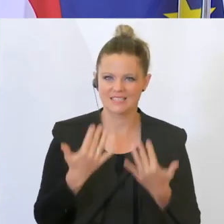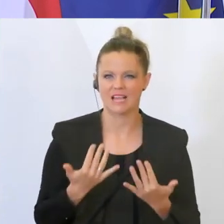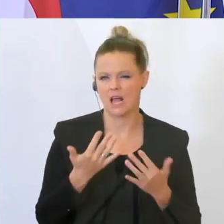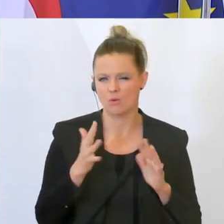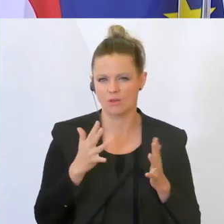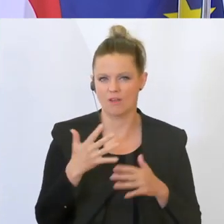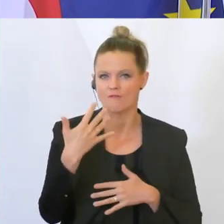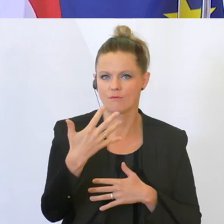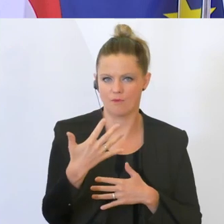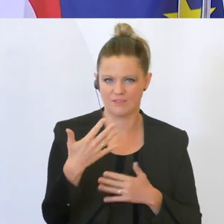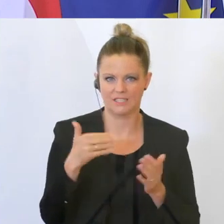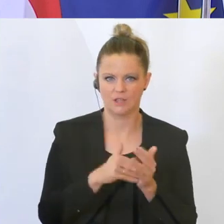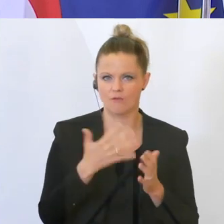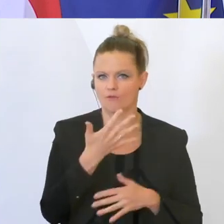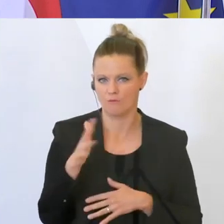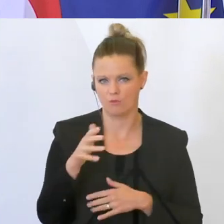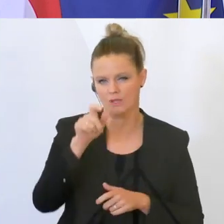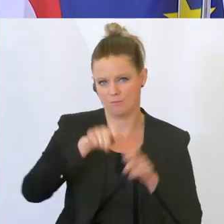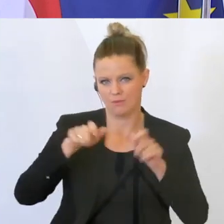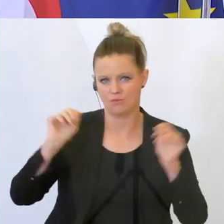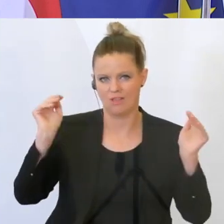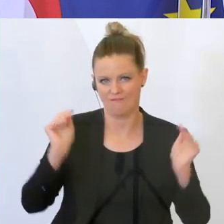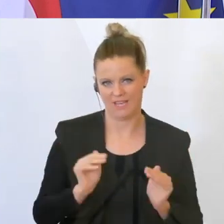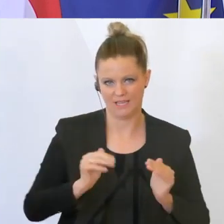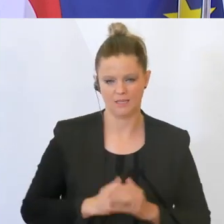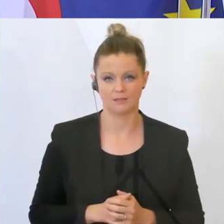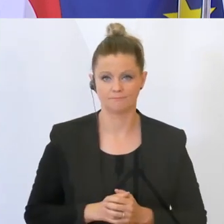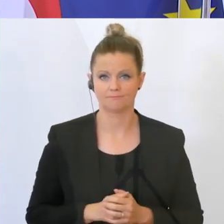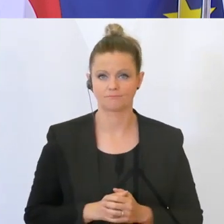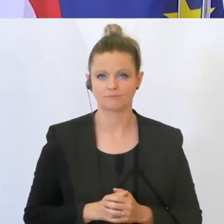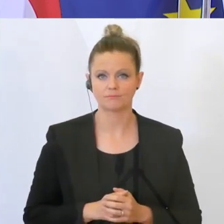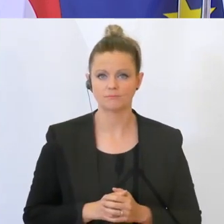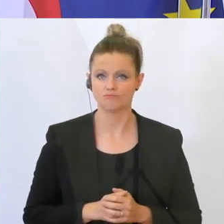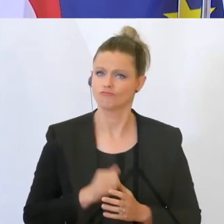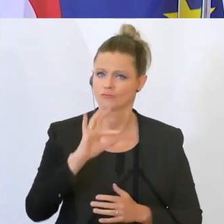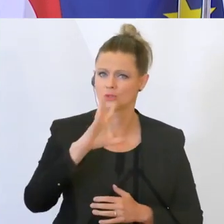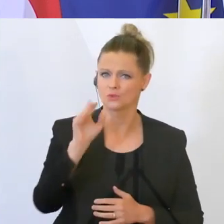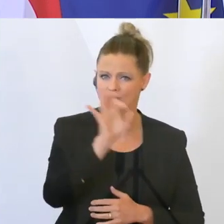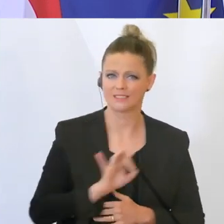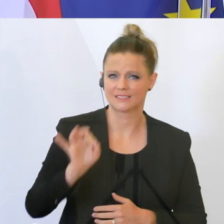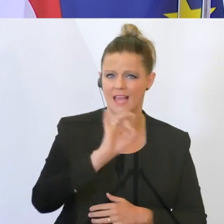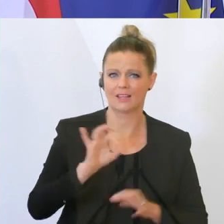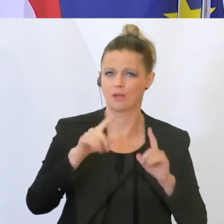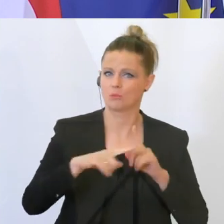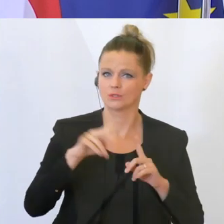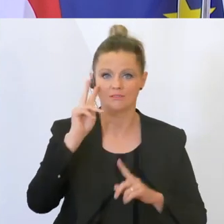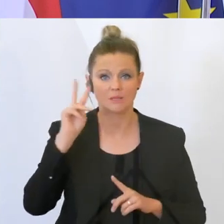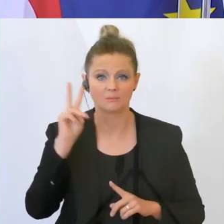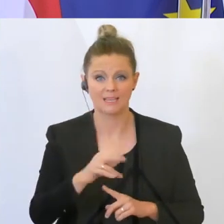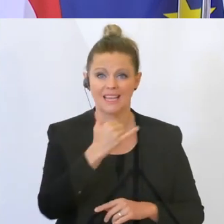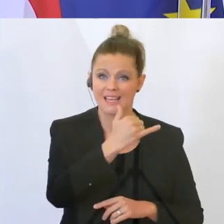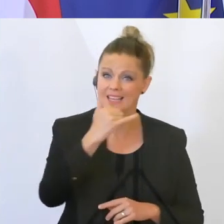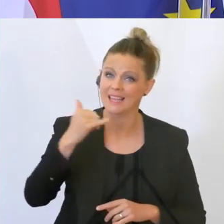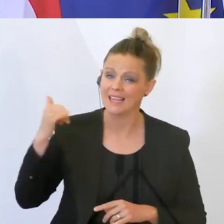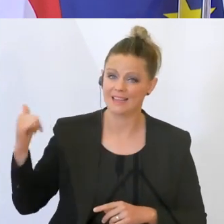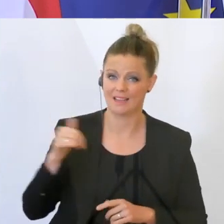rund 55.500 Personen gesunken. Es ist somit ein schönes Zeichen, eine Perspektive, jeder Einzelne oder